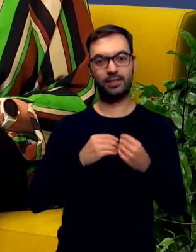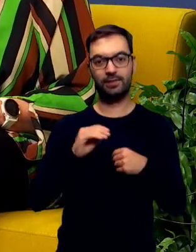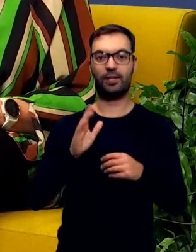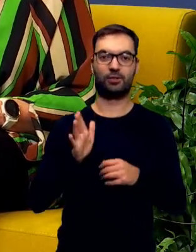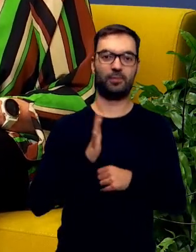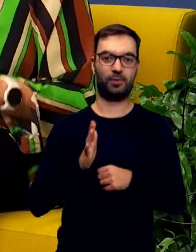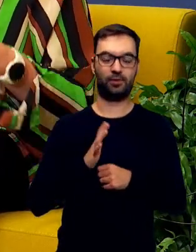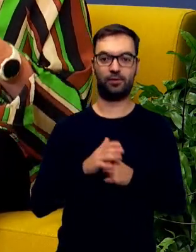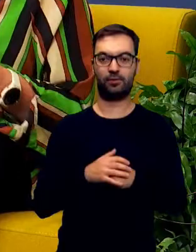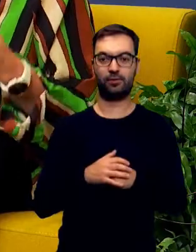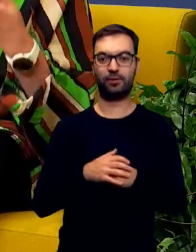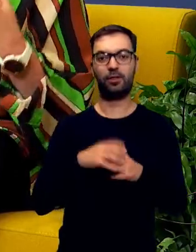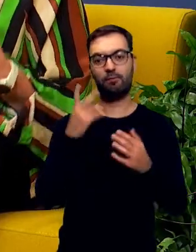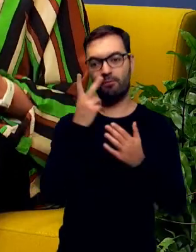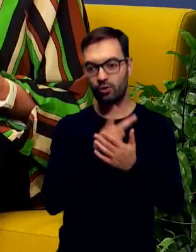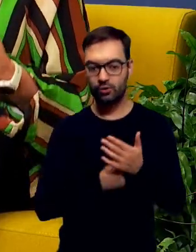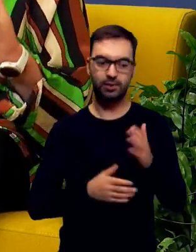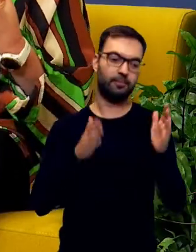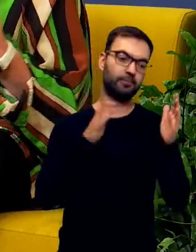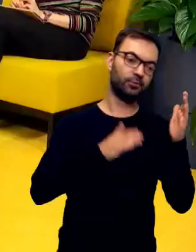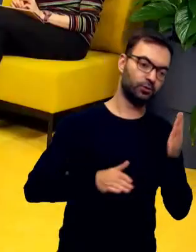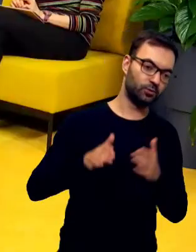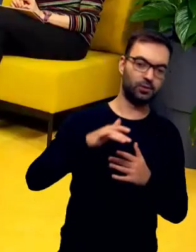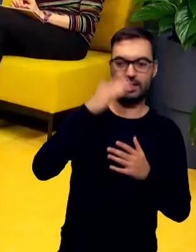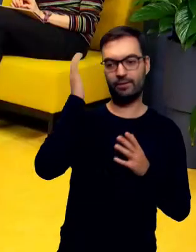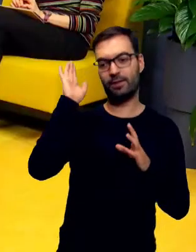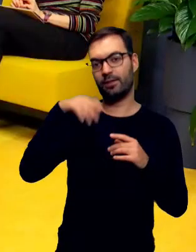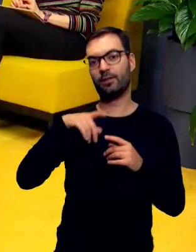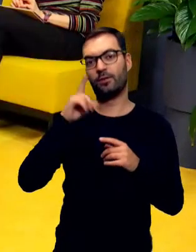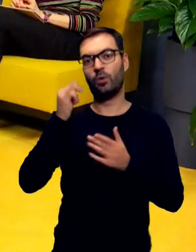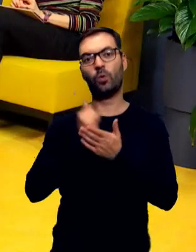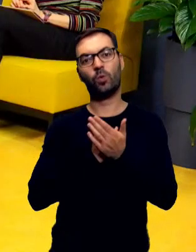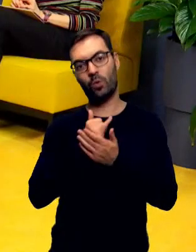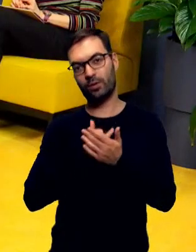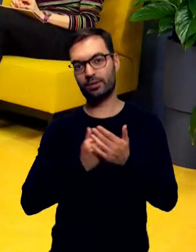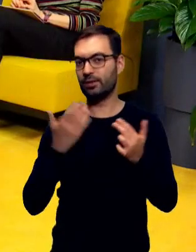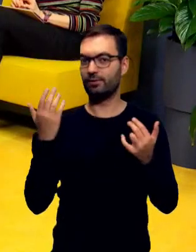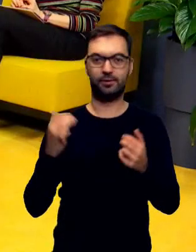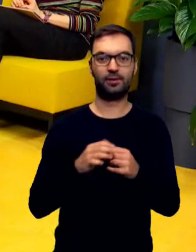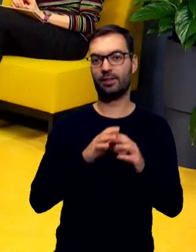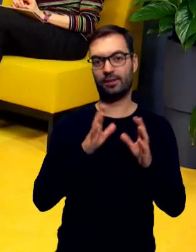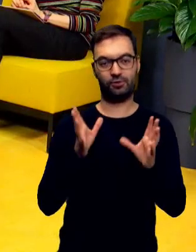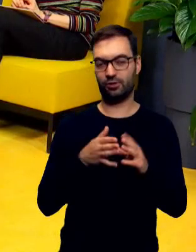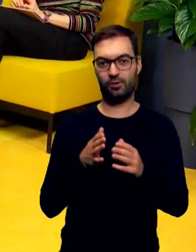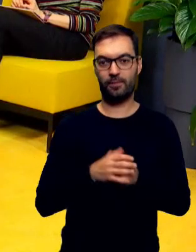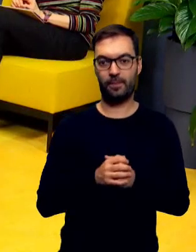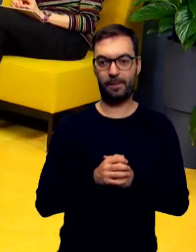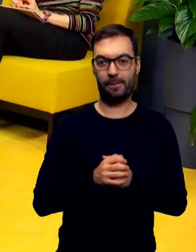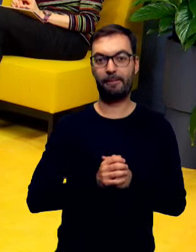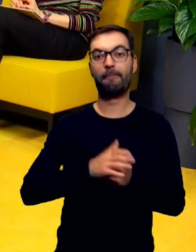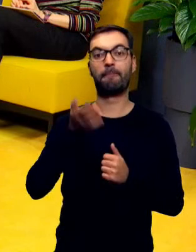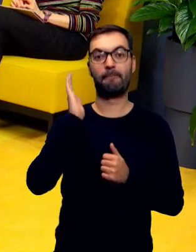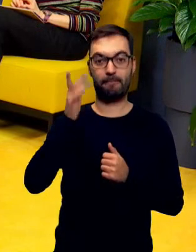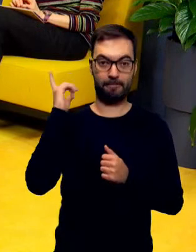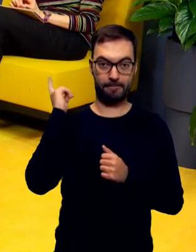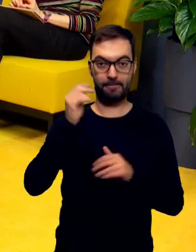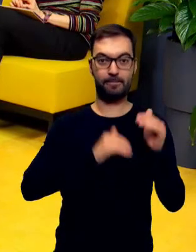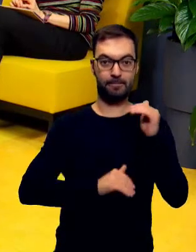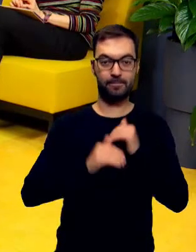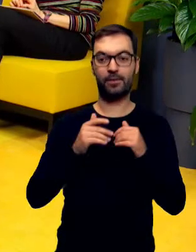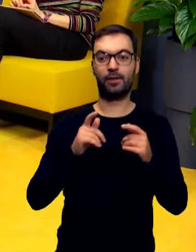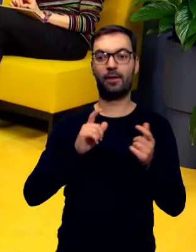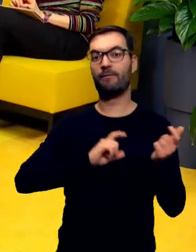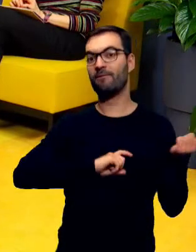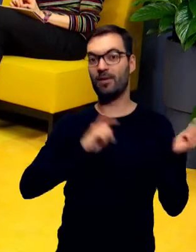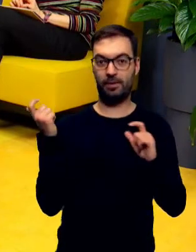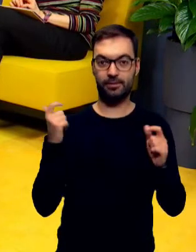swoje bezpieczeństwo, tak, poczyta, przygotuje się, nie wiem, może pójdzie na jakiś kurs lawinowy i tak dalej, i tak dalej. I potem idzie w te góry i